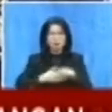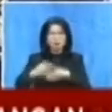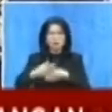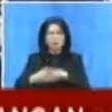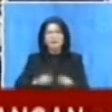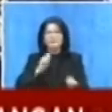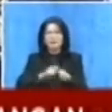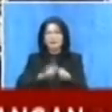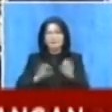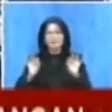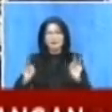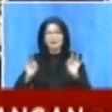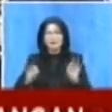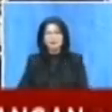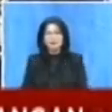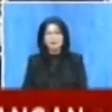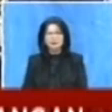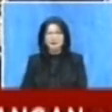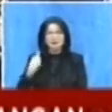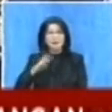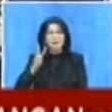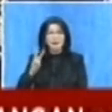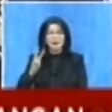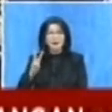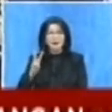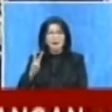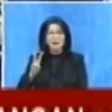pendidikan dengan penekanan pada tiga hal.